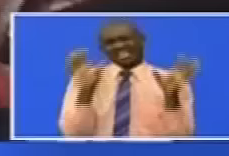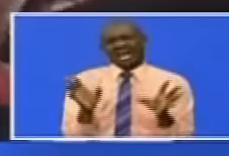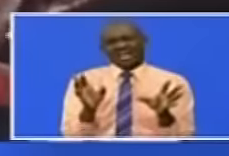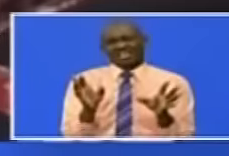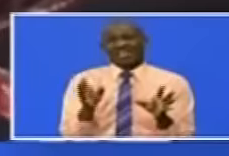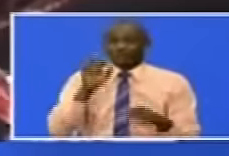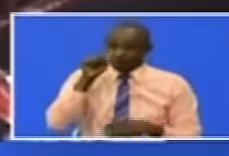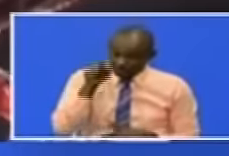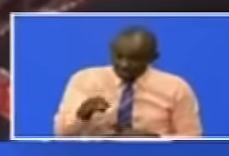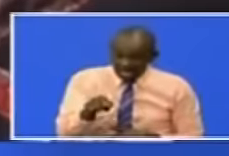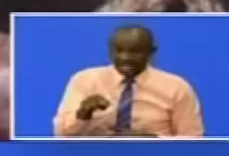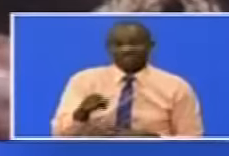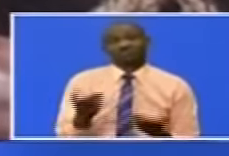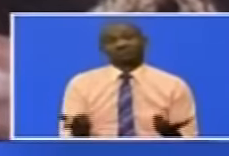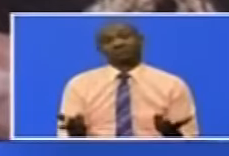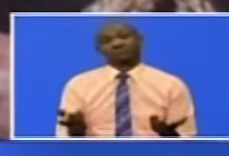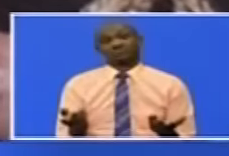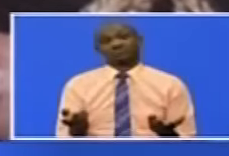hapo masiliano ikaisha.